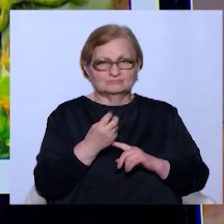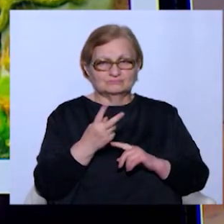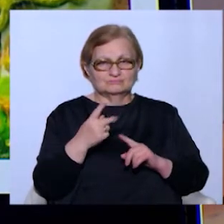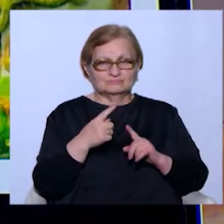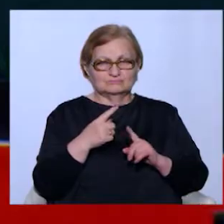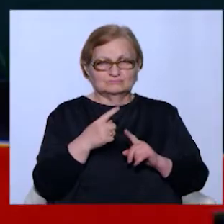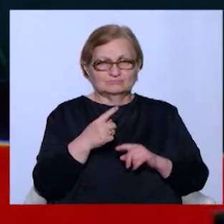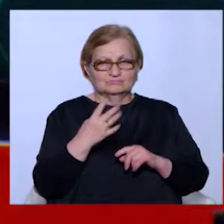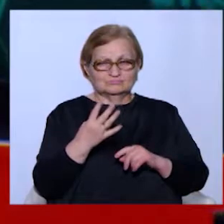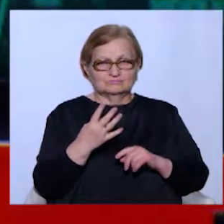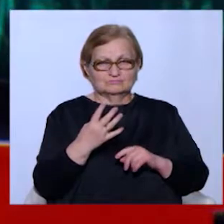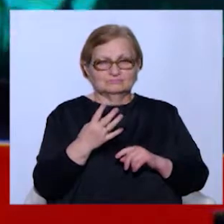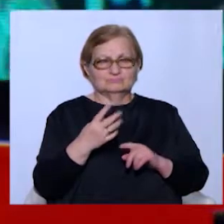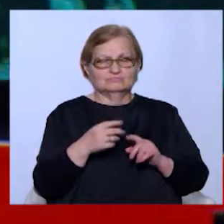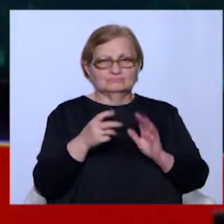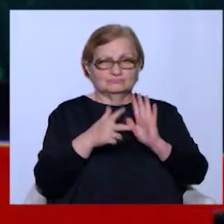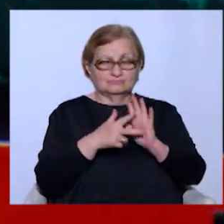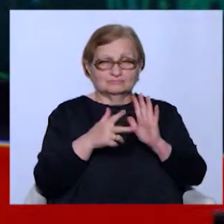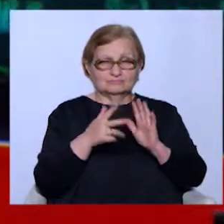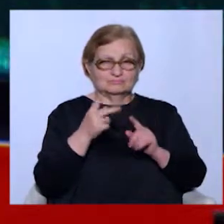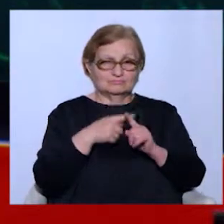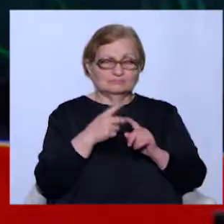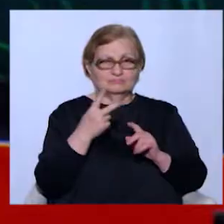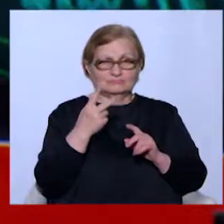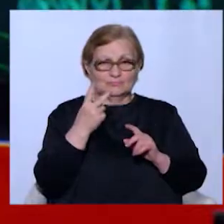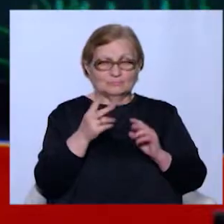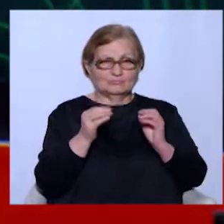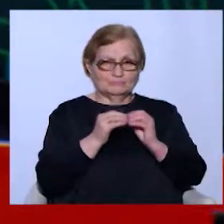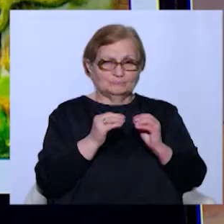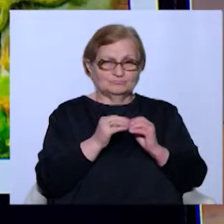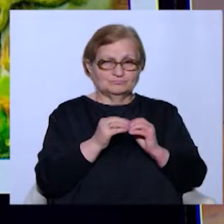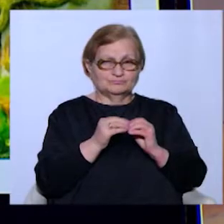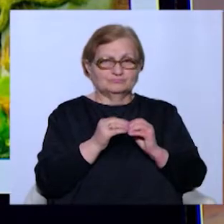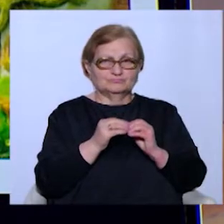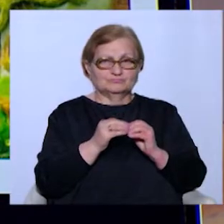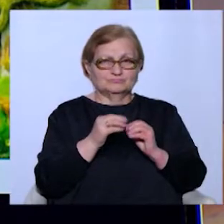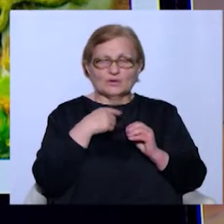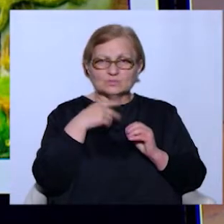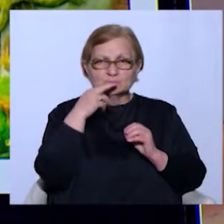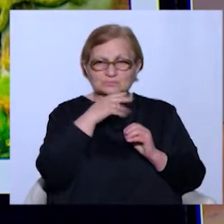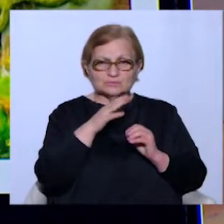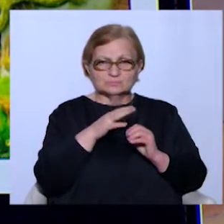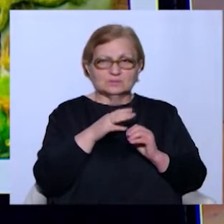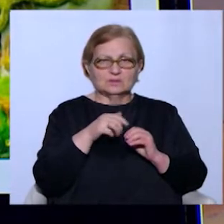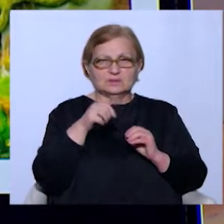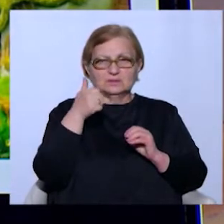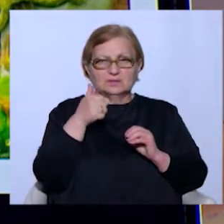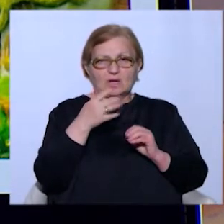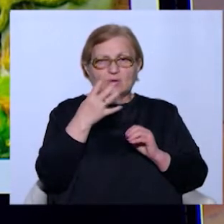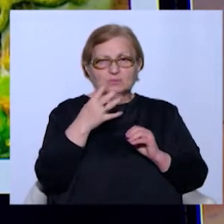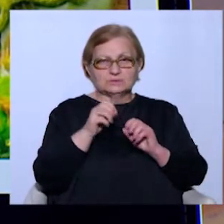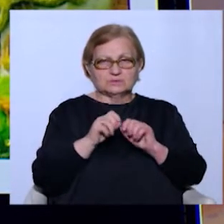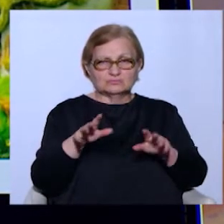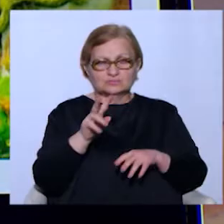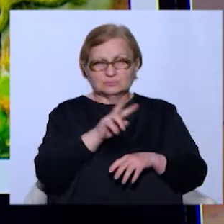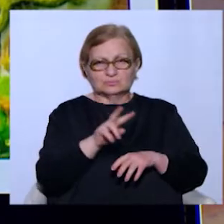ჯერ უმატებთ 2-ს, ეგ იქნება 10. მოდი დავწეროთ, რო არ შეგვეშალოს. ესე იგი 4, ეს არის